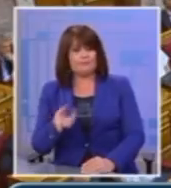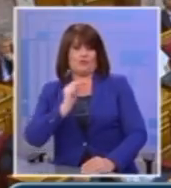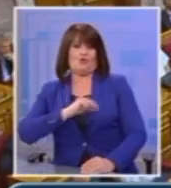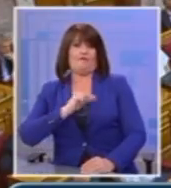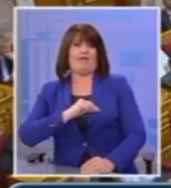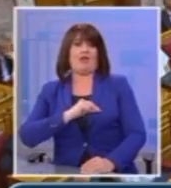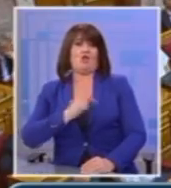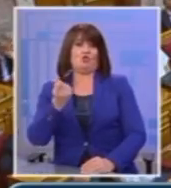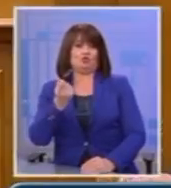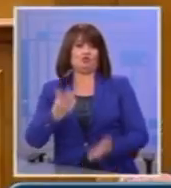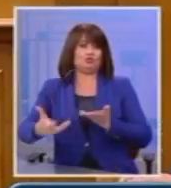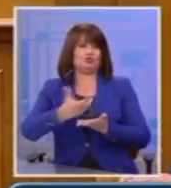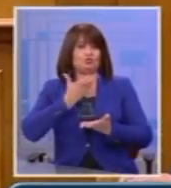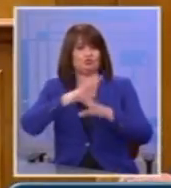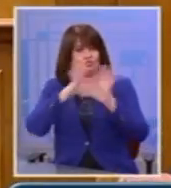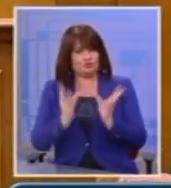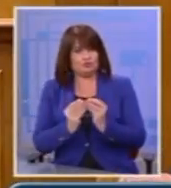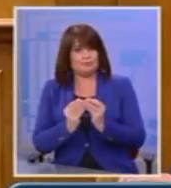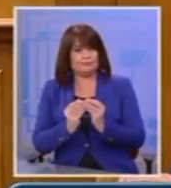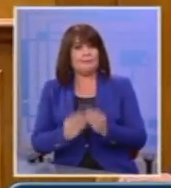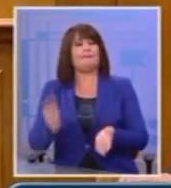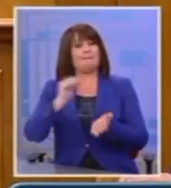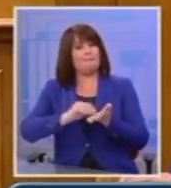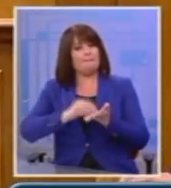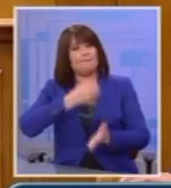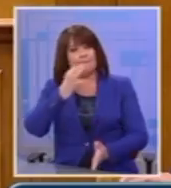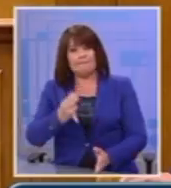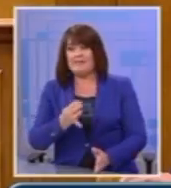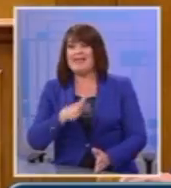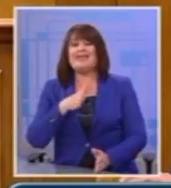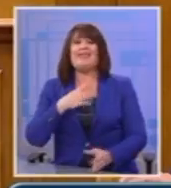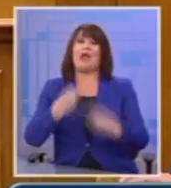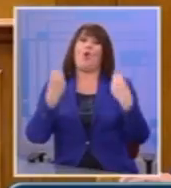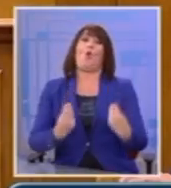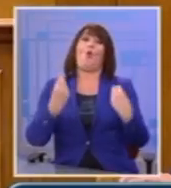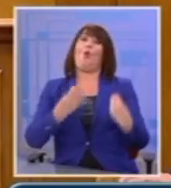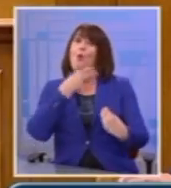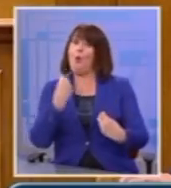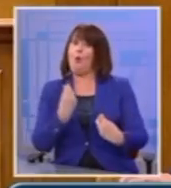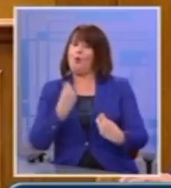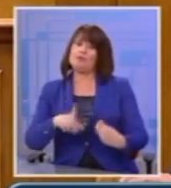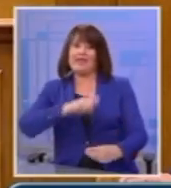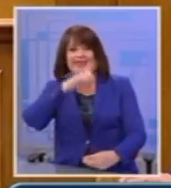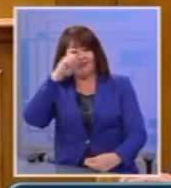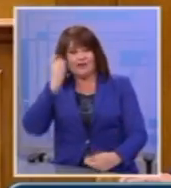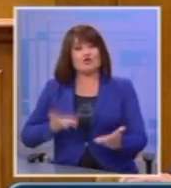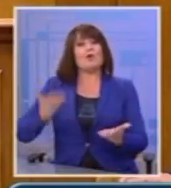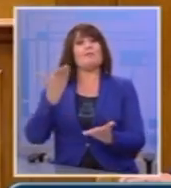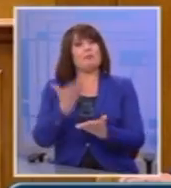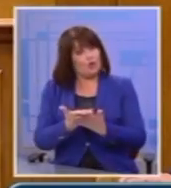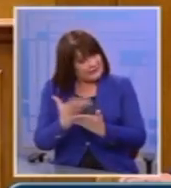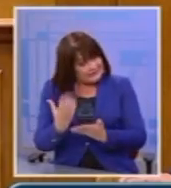όφελος από μία, όμως επαναλαμβάνω, δεν θέλω να ωρεοποιήσω τα πράγματα, δύσκολη πρόταση που έχουμε στο